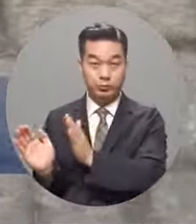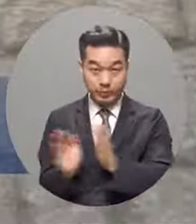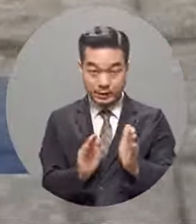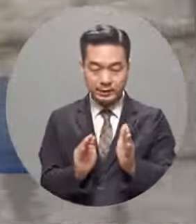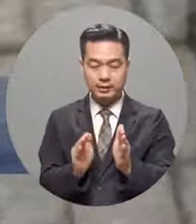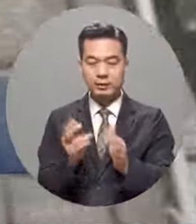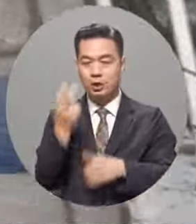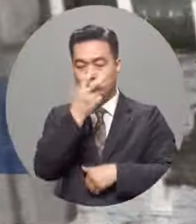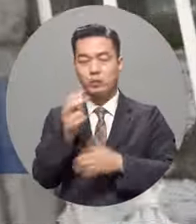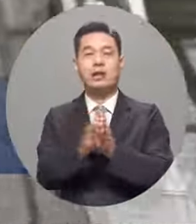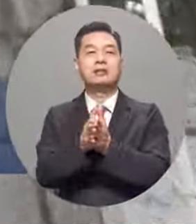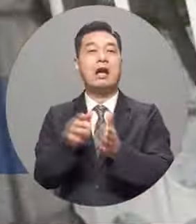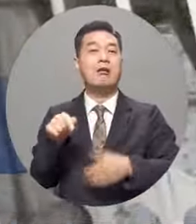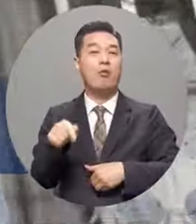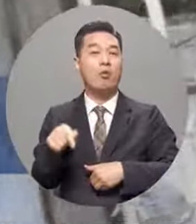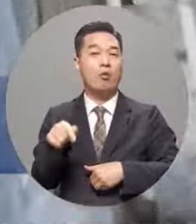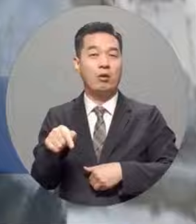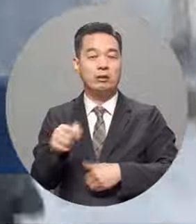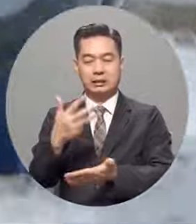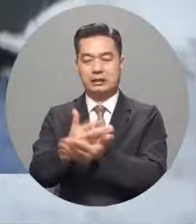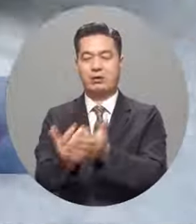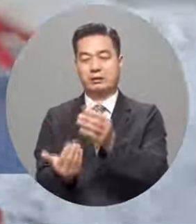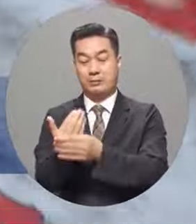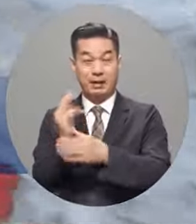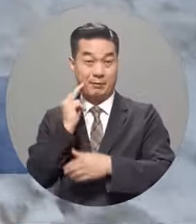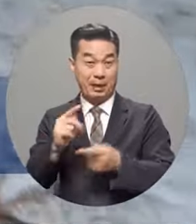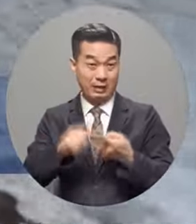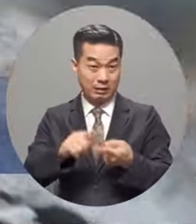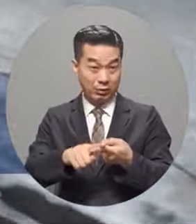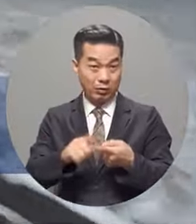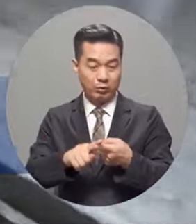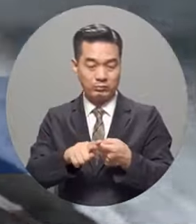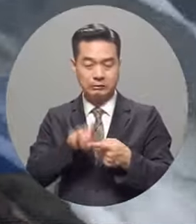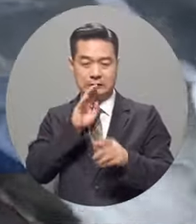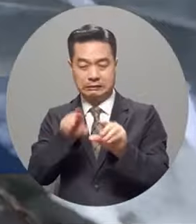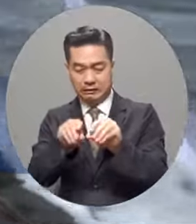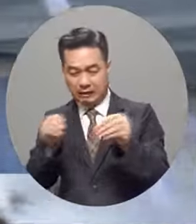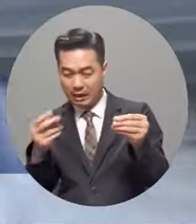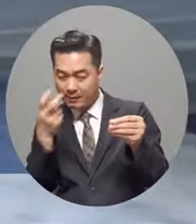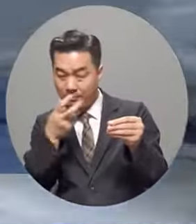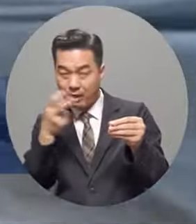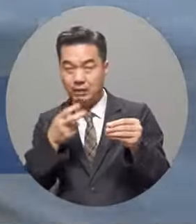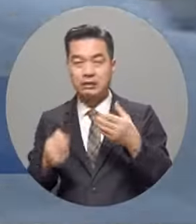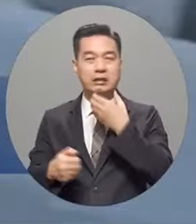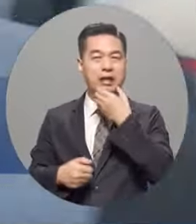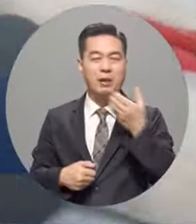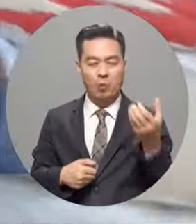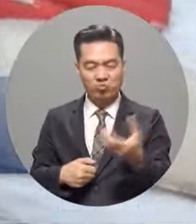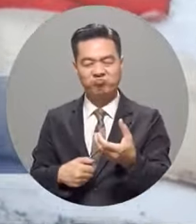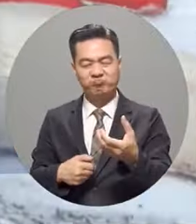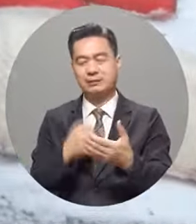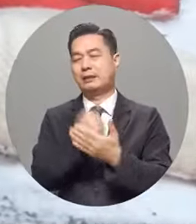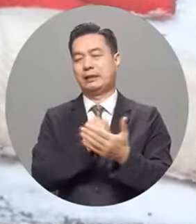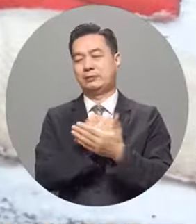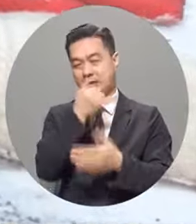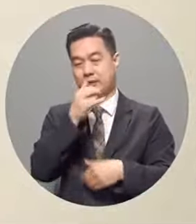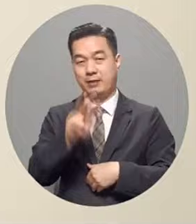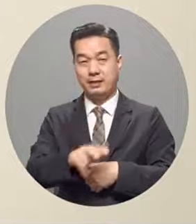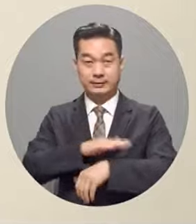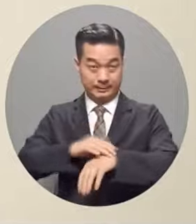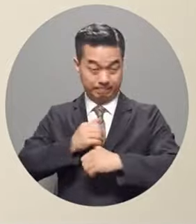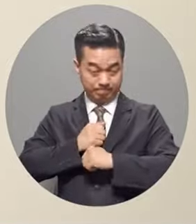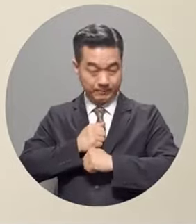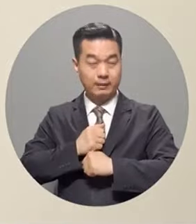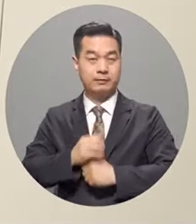시작되는게이 참사에 대한 진상을 밝히는데 도움이 될 것이다고 아쉽지만 양보할 건 양보하고 지킬 건 지켜서